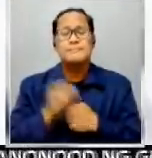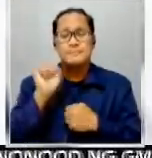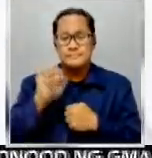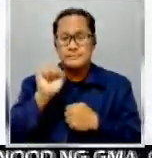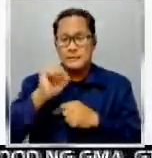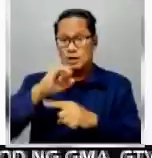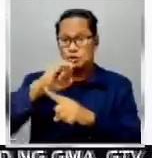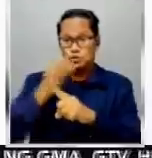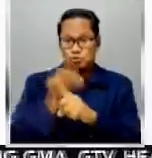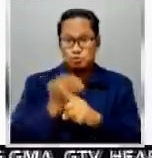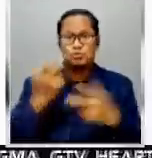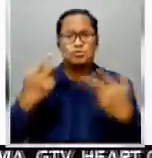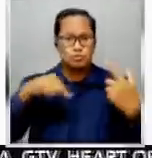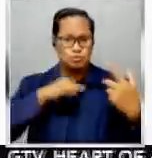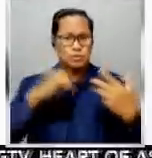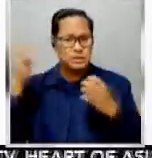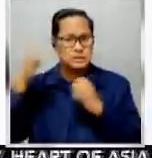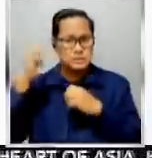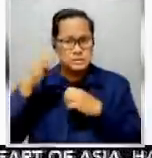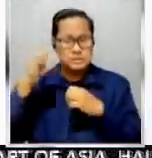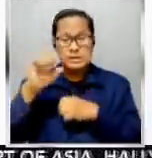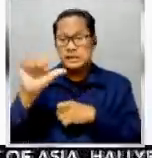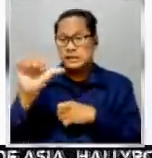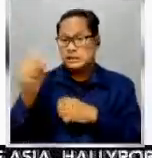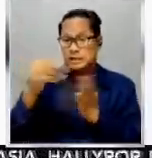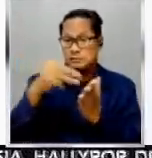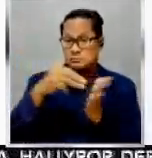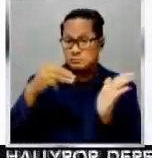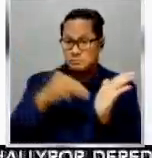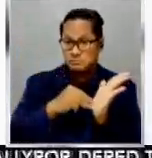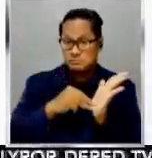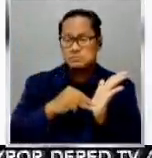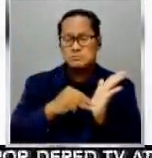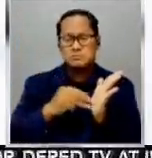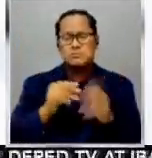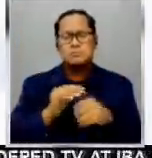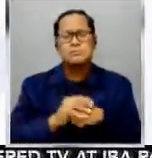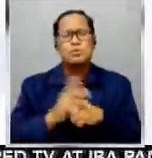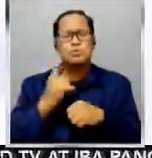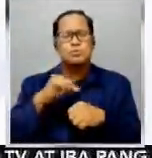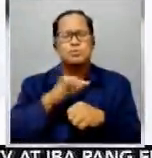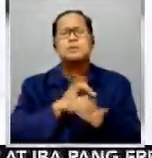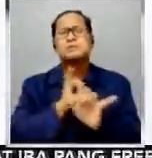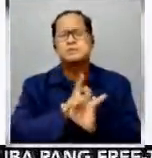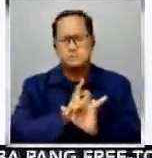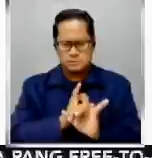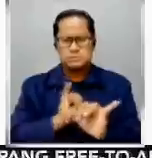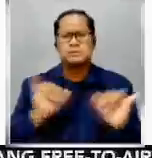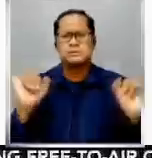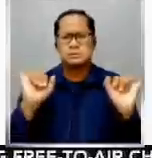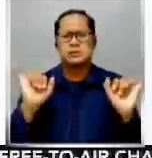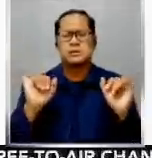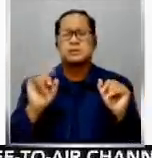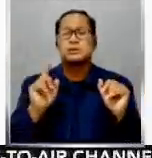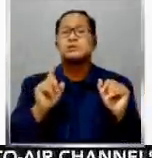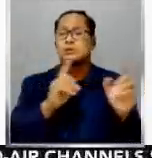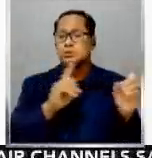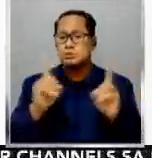about 10 million more or less. So we will be able to, we're already doing that now. In fact, we're